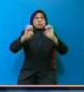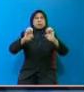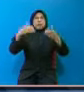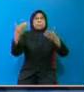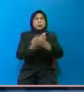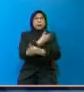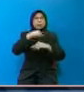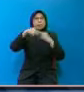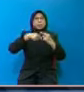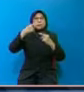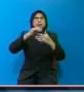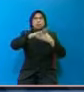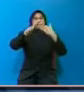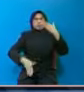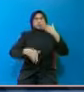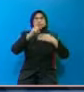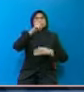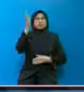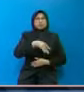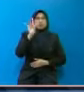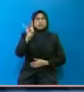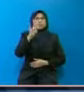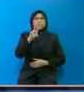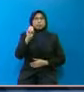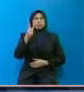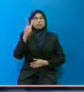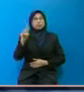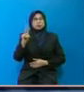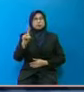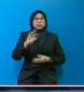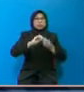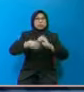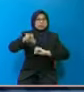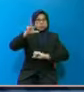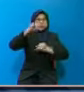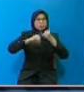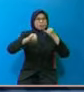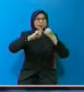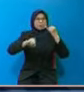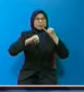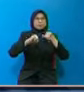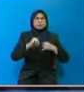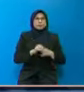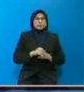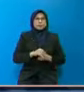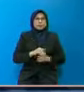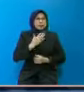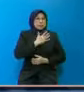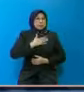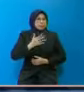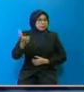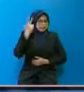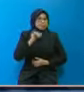tamat 1 Ogos tahun 2021. Yang kedua. Yang ketiga, yang terakhir, yang ketiga. Please listen to me.